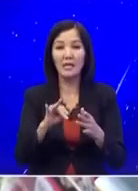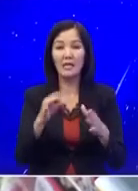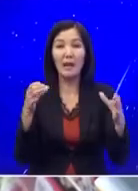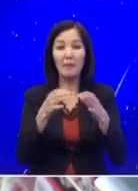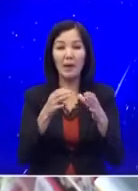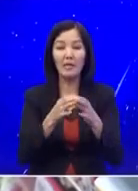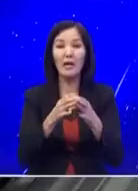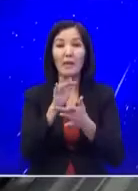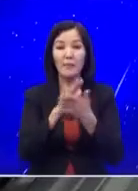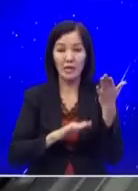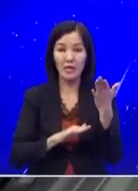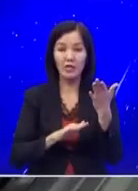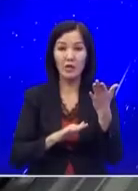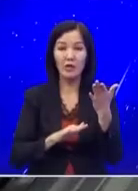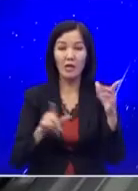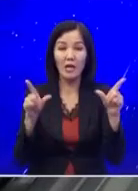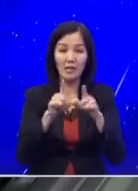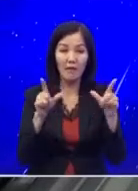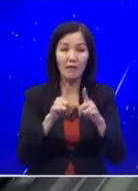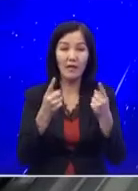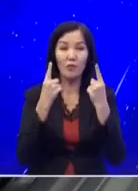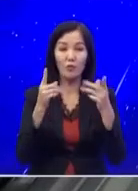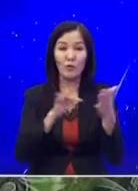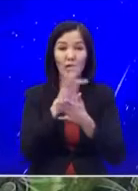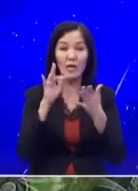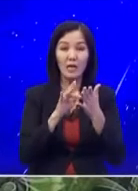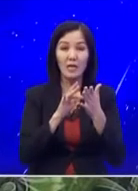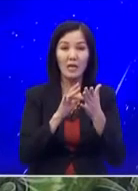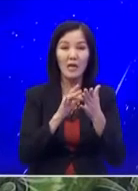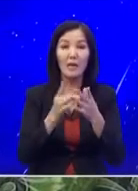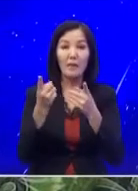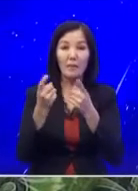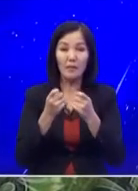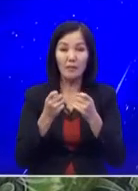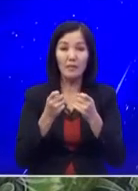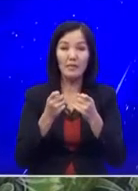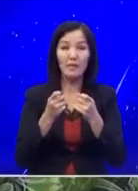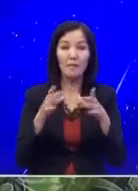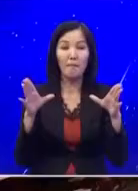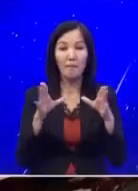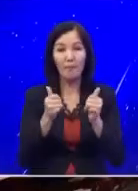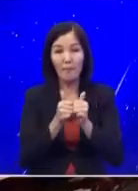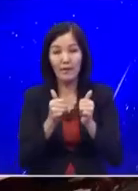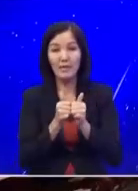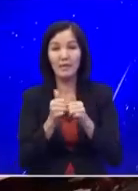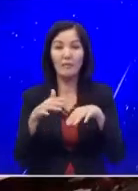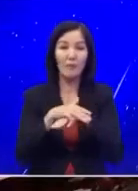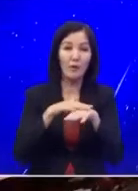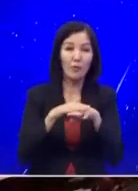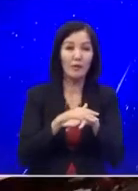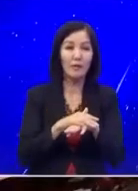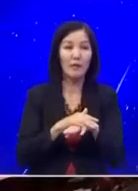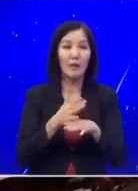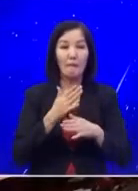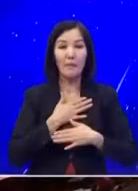собираются останавливаться на достигнутом. Главная их цель – максимально приблизить магазины к покупателям. Мы в пятом микрорайоне вот